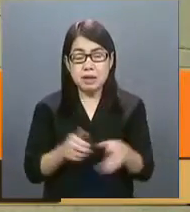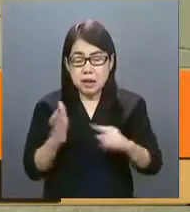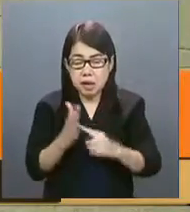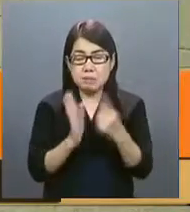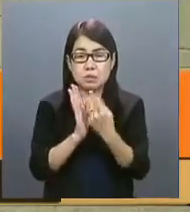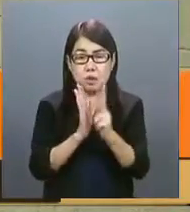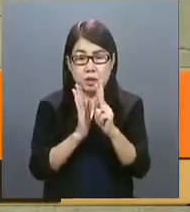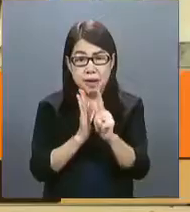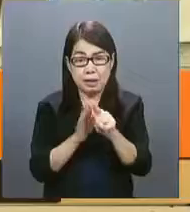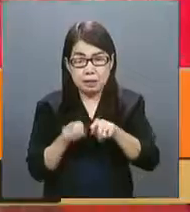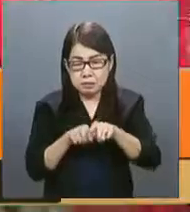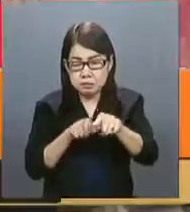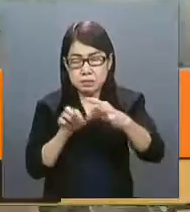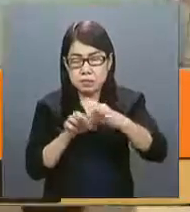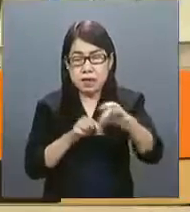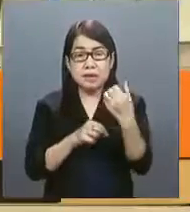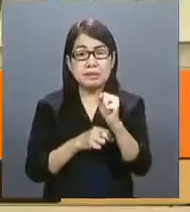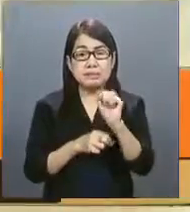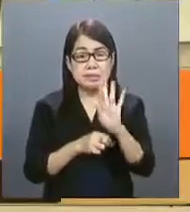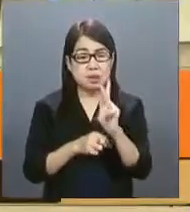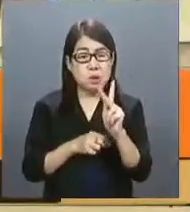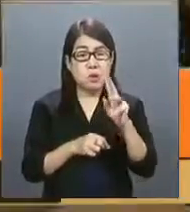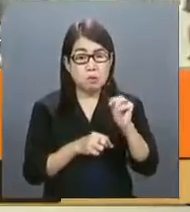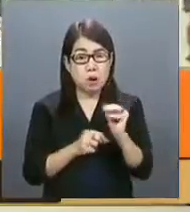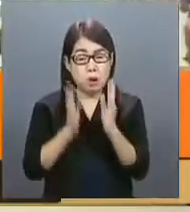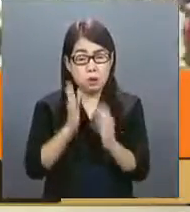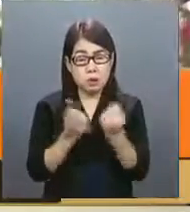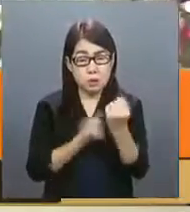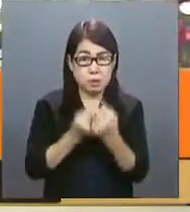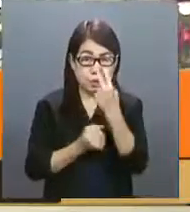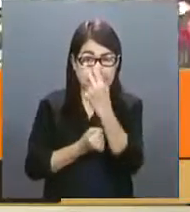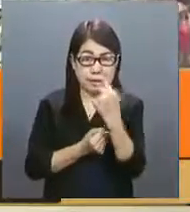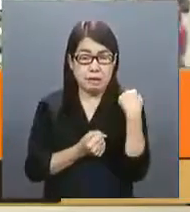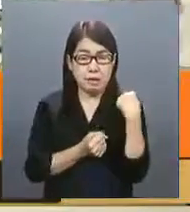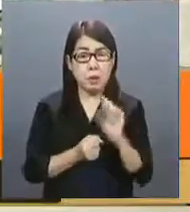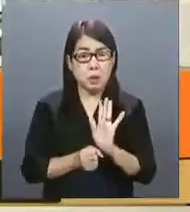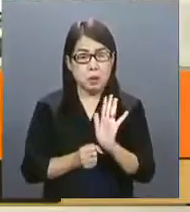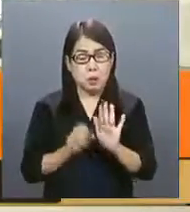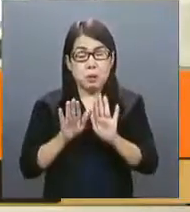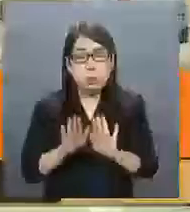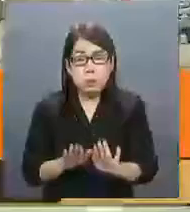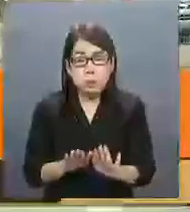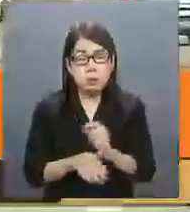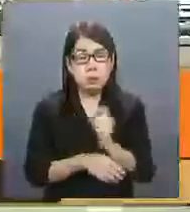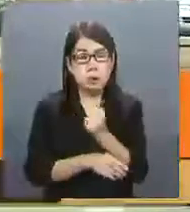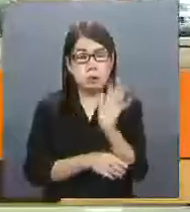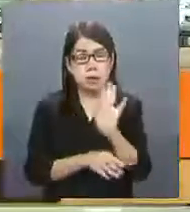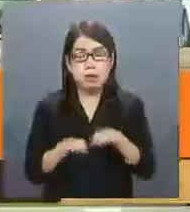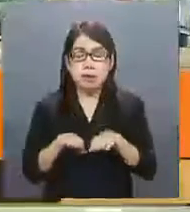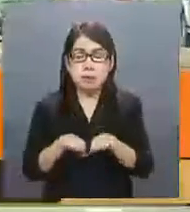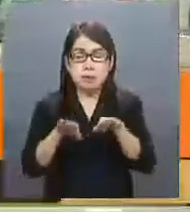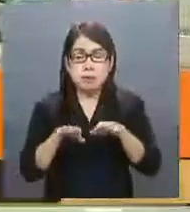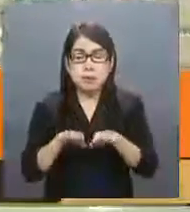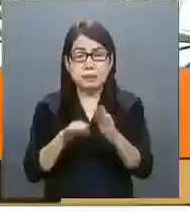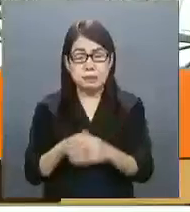าง14กิโลเมตรทำให้คนขับรถส่วนใหญ่ที่ผ่านมาลดความเร็วลงทันทีเพราะถนนสายนี้เป็นจุดเกิดอุบัติเห